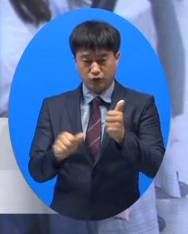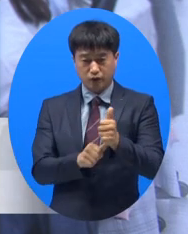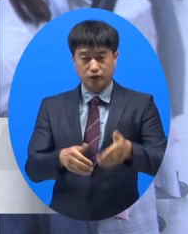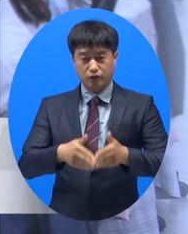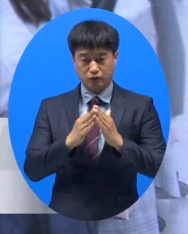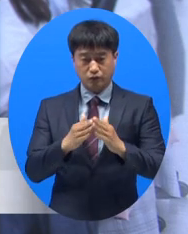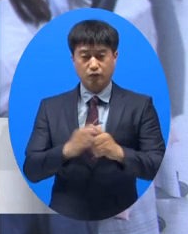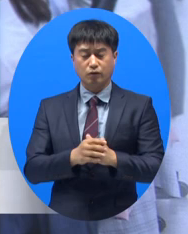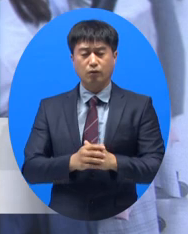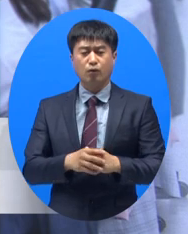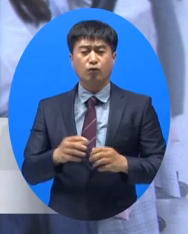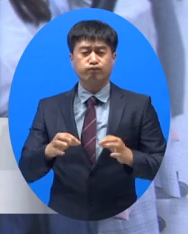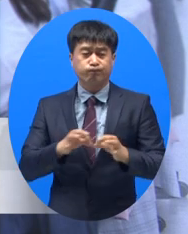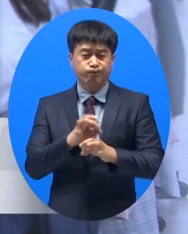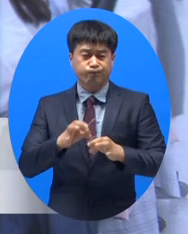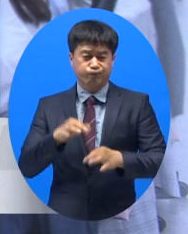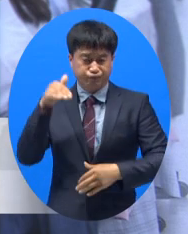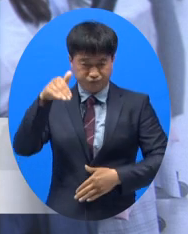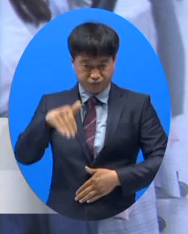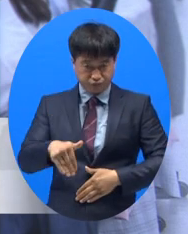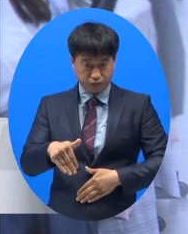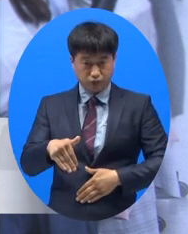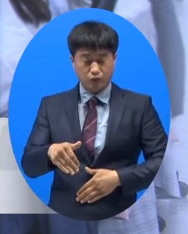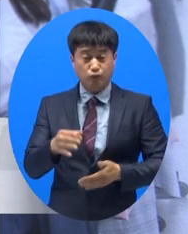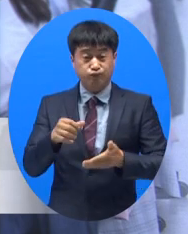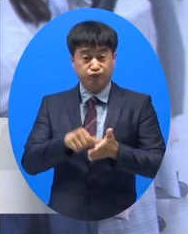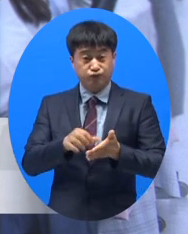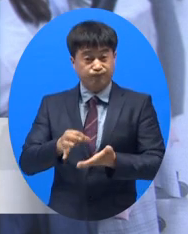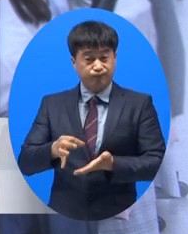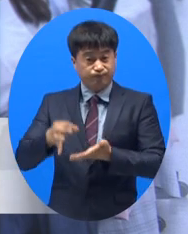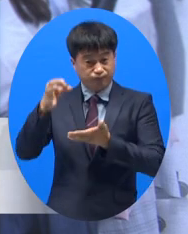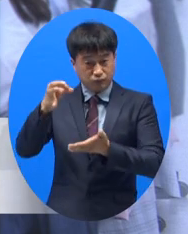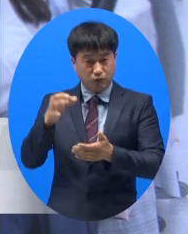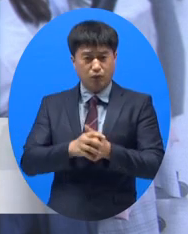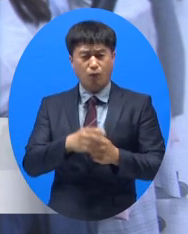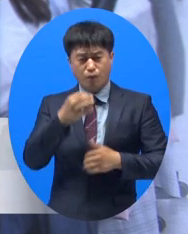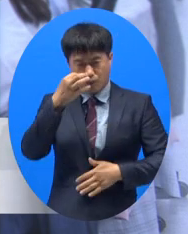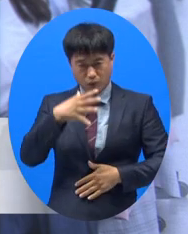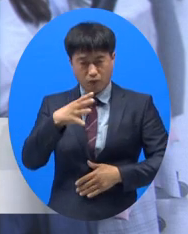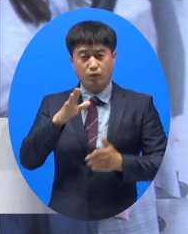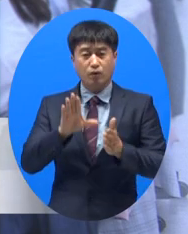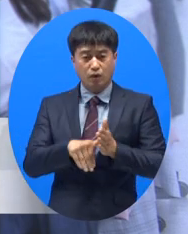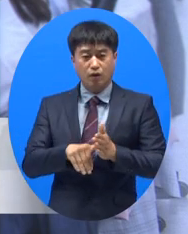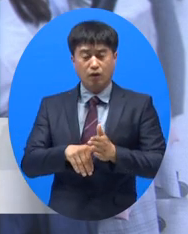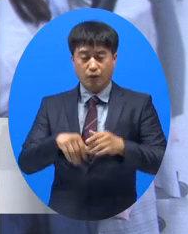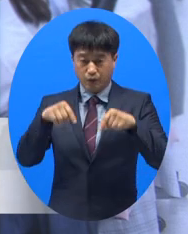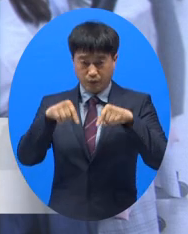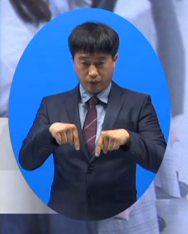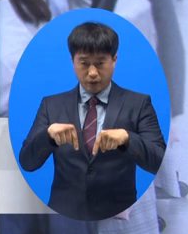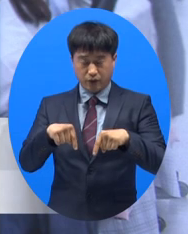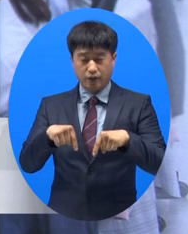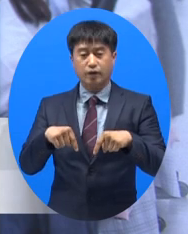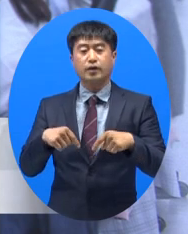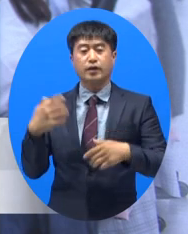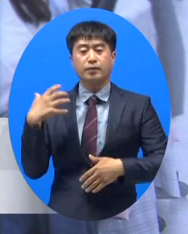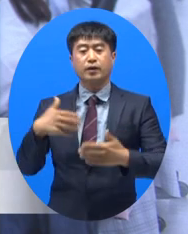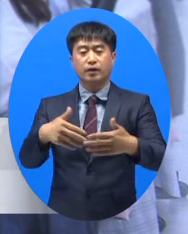물가 상승 탓에 힘겨운 민생경제 회복을 위해 각계 구성원이 머리를 맞댄